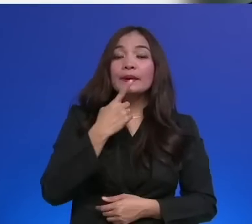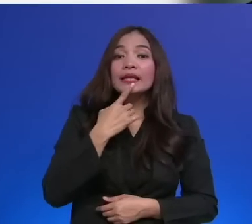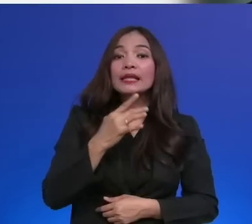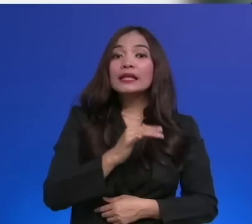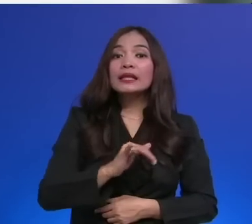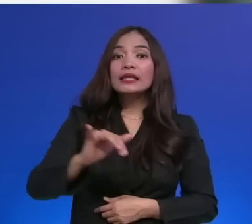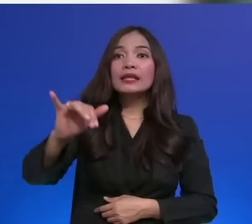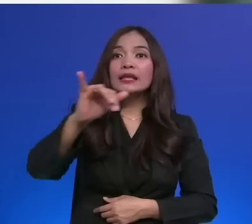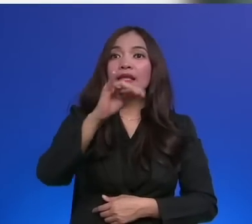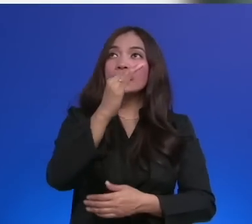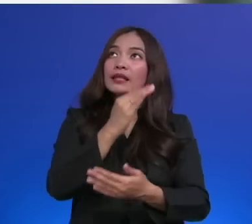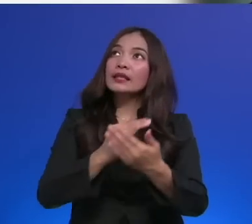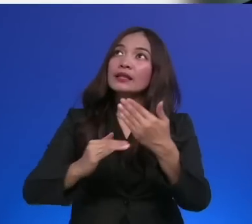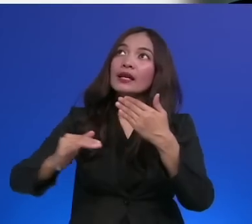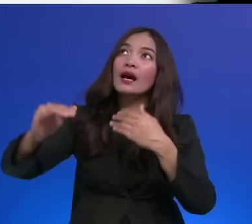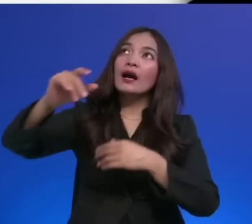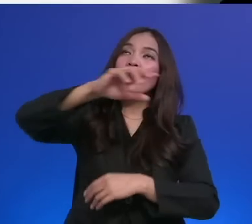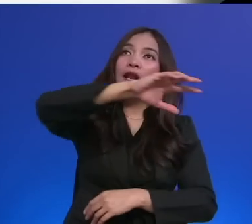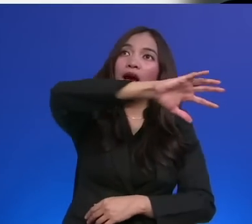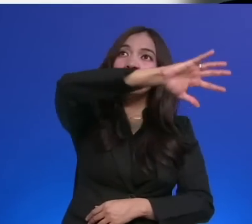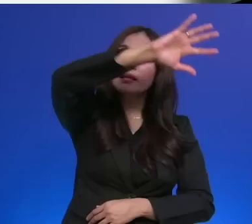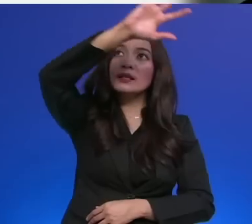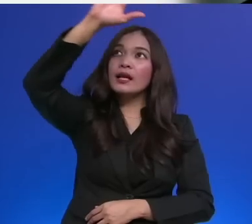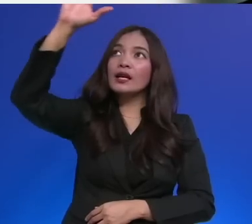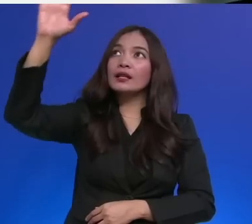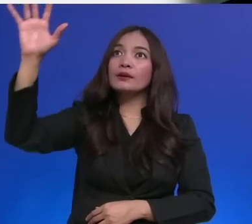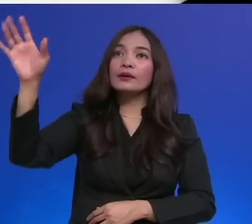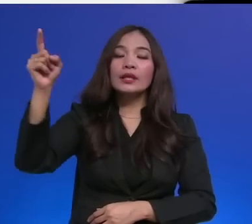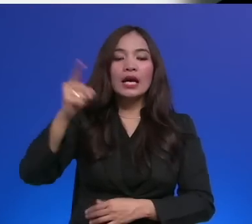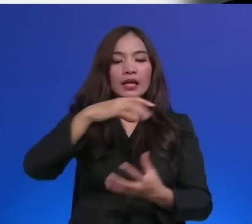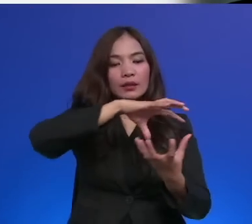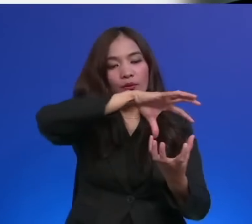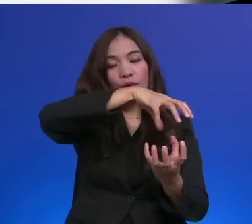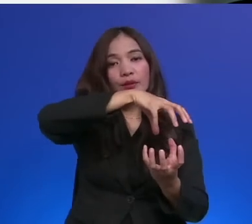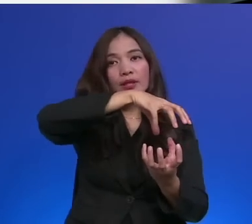Seperti tingginya langit dari bumi,